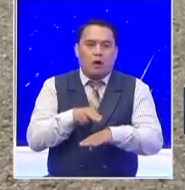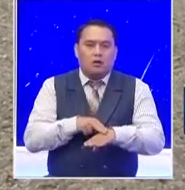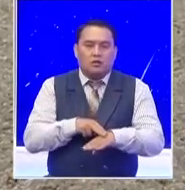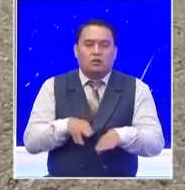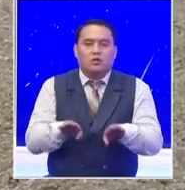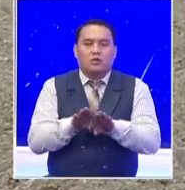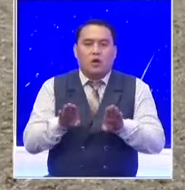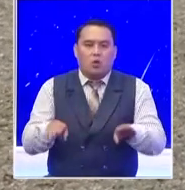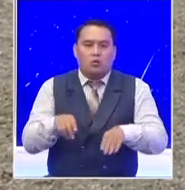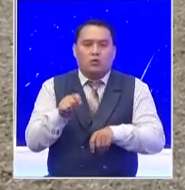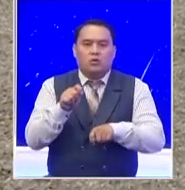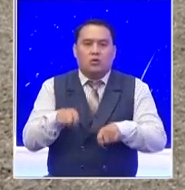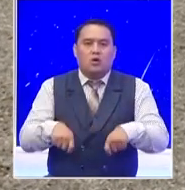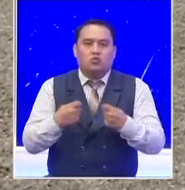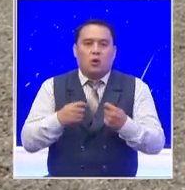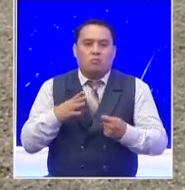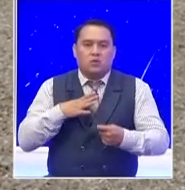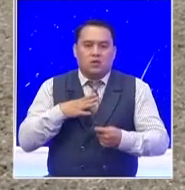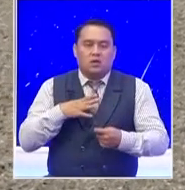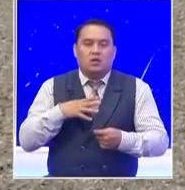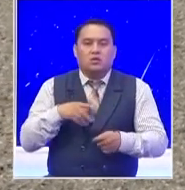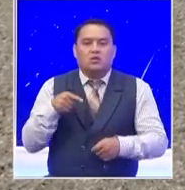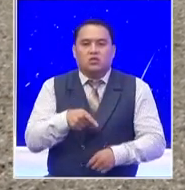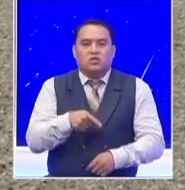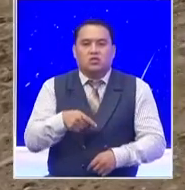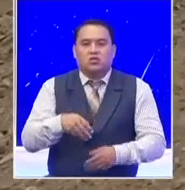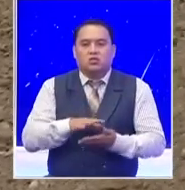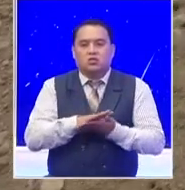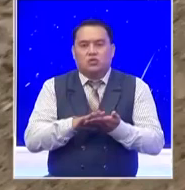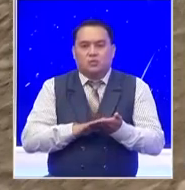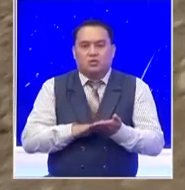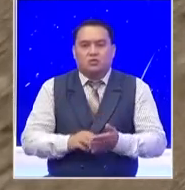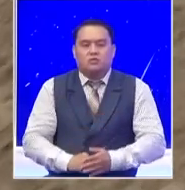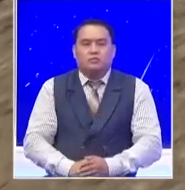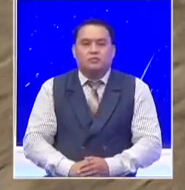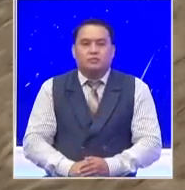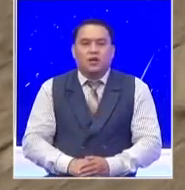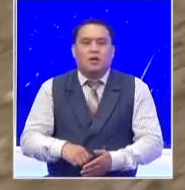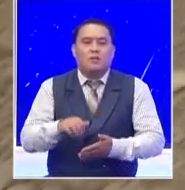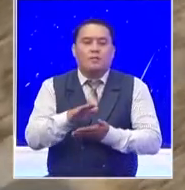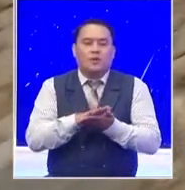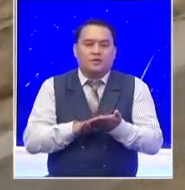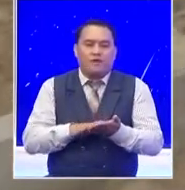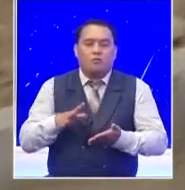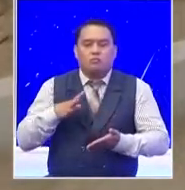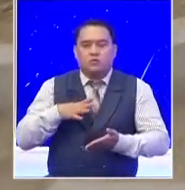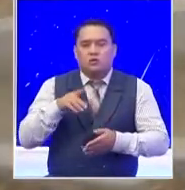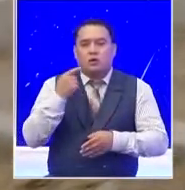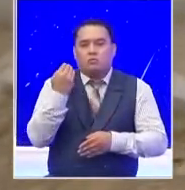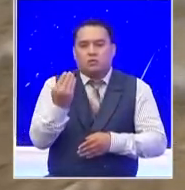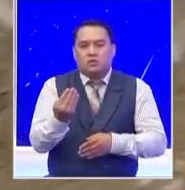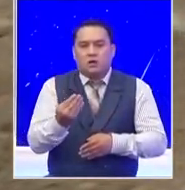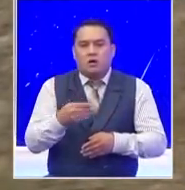подобные правонарушения с начала текущего года было выдано более 1000 предписаний. По данным предписаниям, в отношении свыше